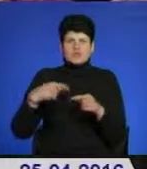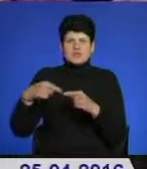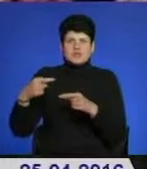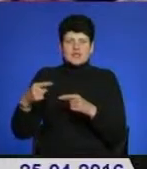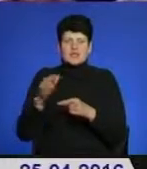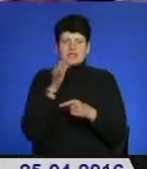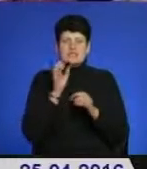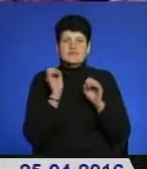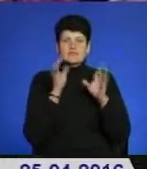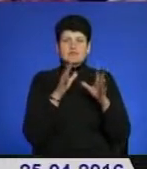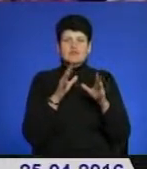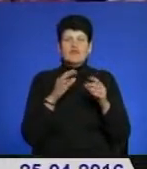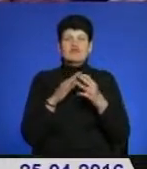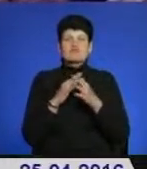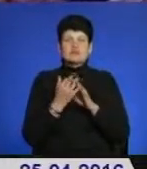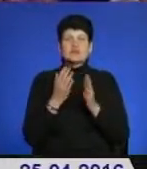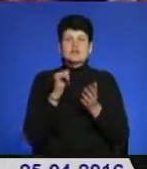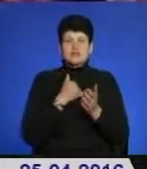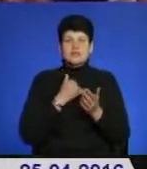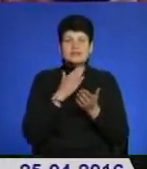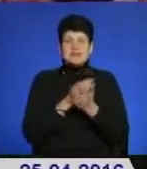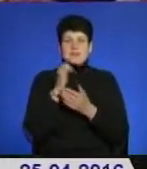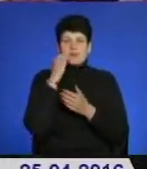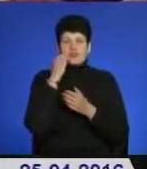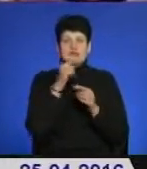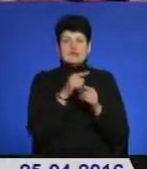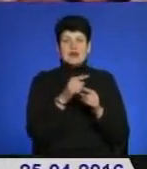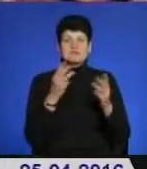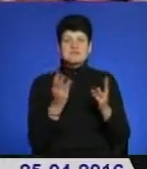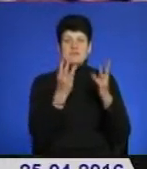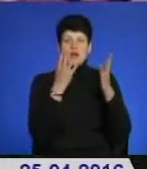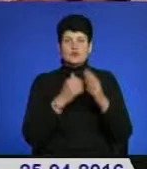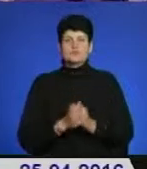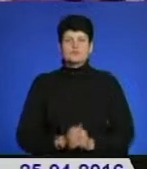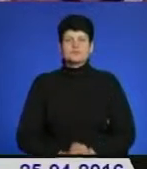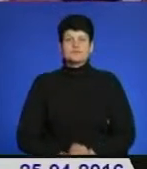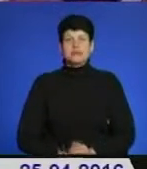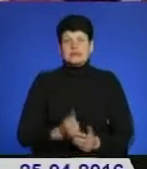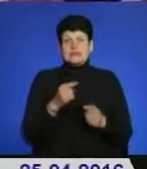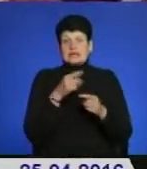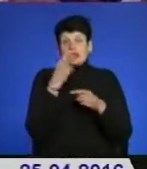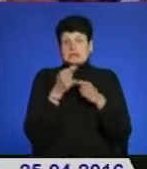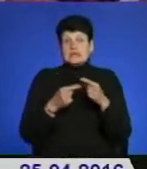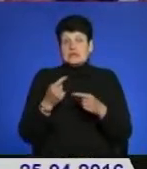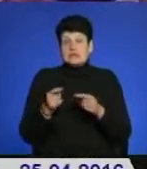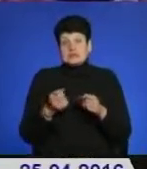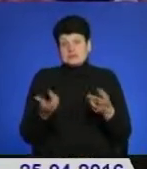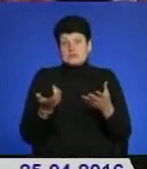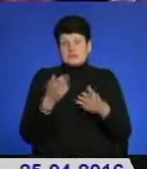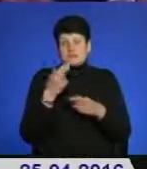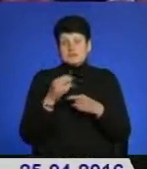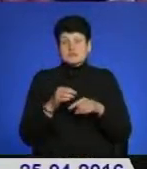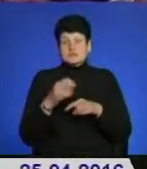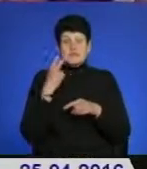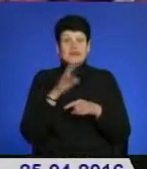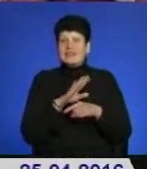ми відвозимо її в село, у нас є бабуся в селі, і ми там її спалюємо. Ну, така традиція, так передалася в нас. Так, ми її